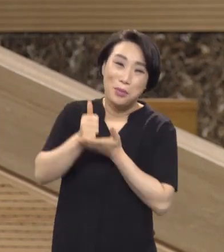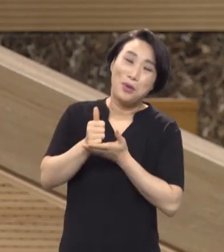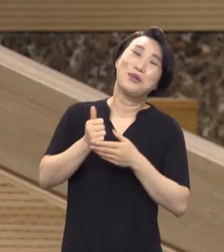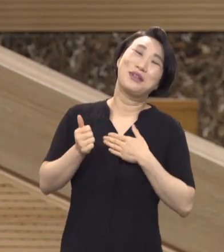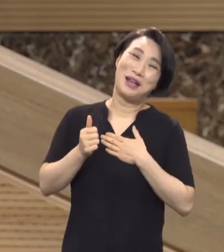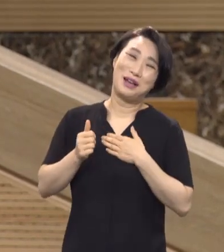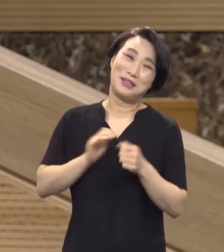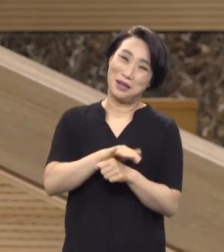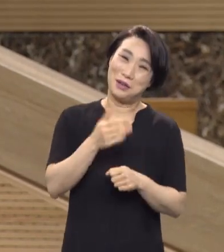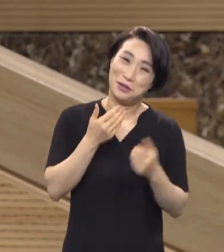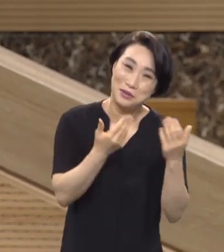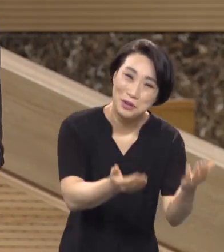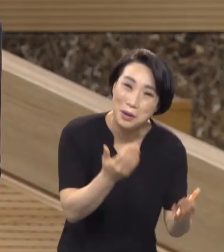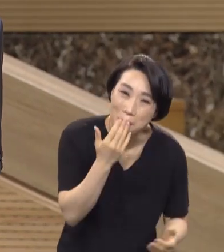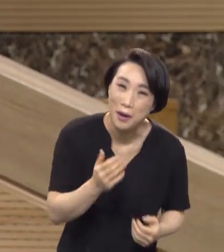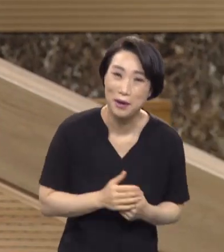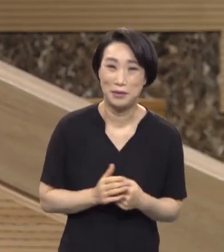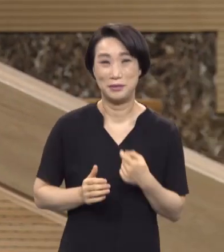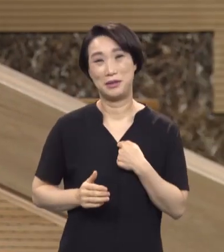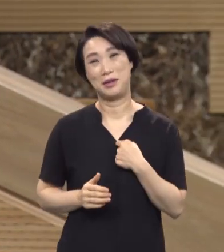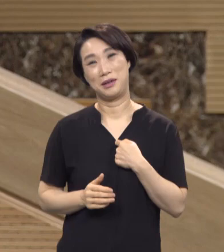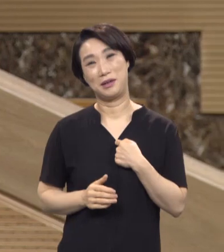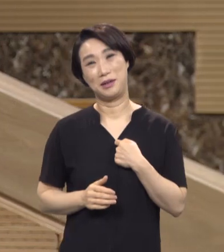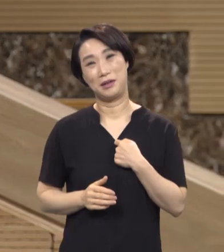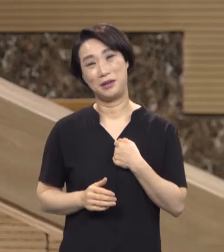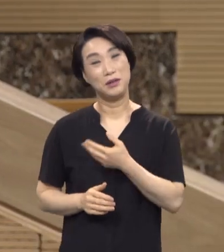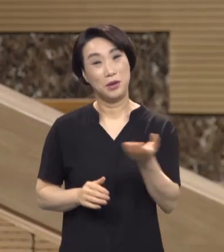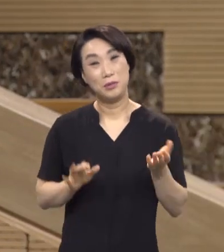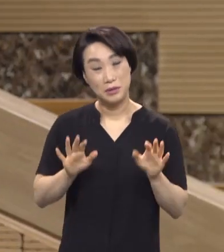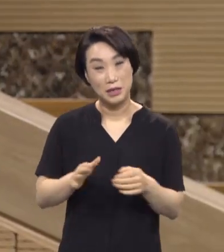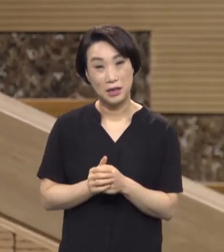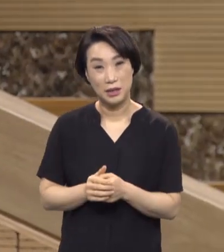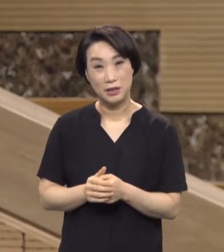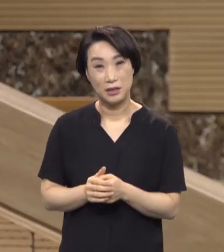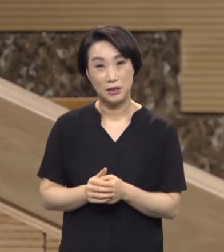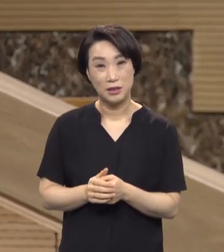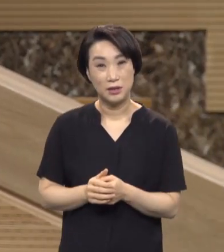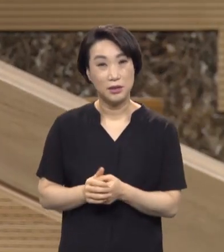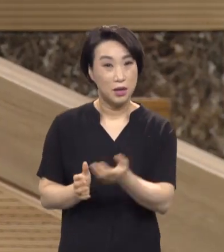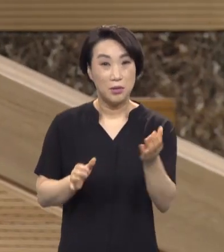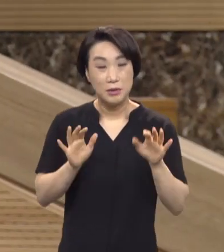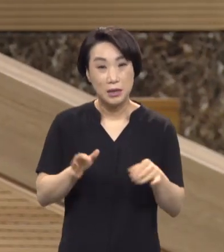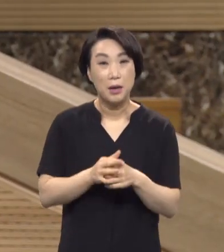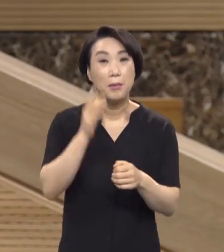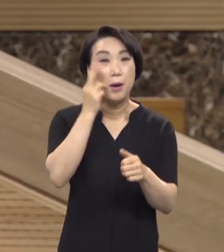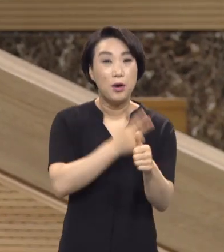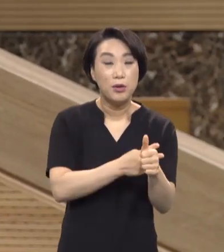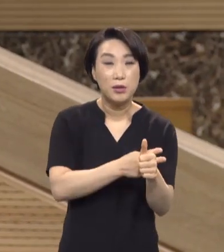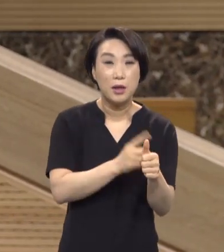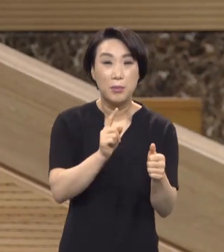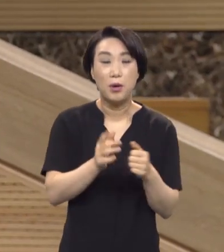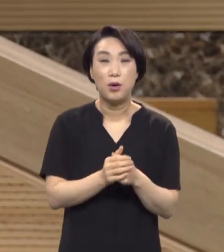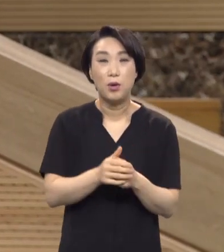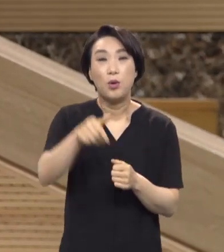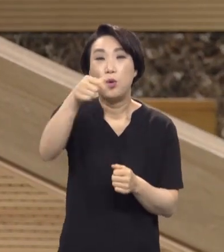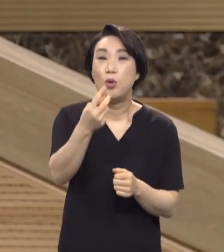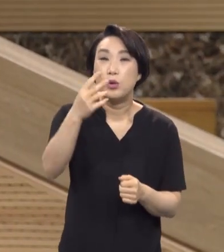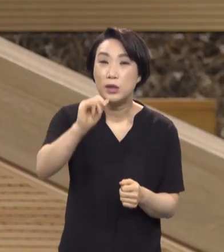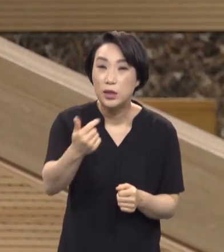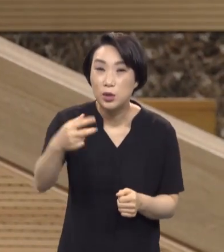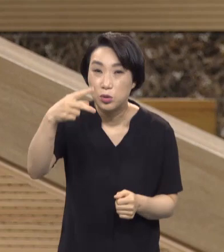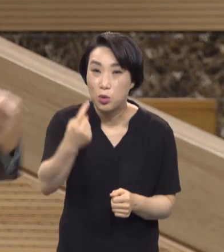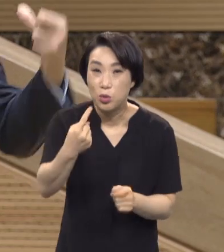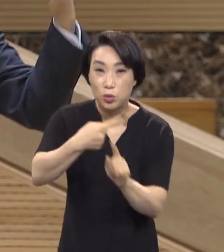되니까 계셔야 되니까 이제 주님이 이 바울 사도가 고린도 교회에게